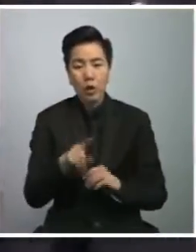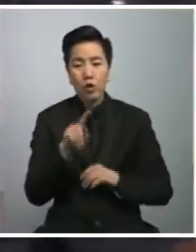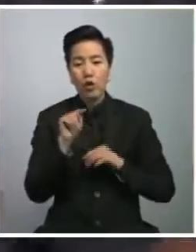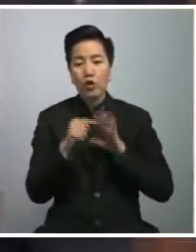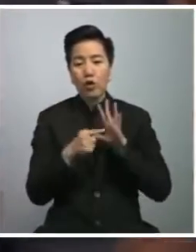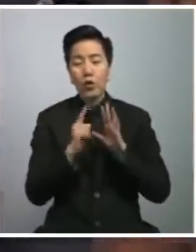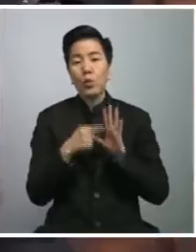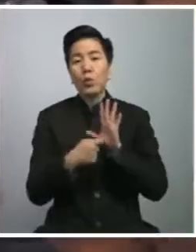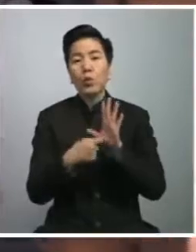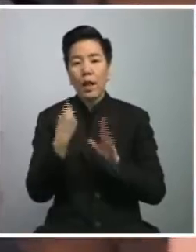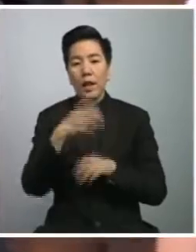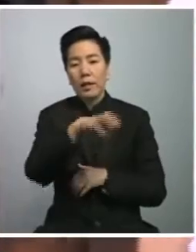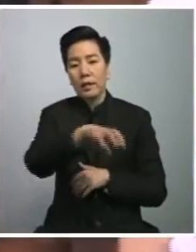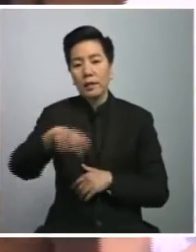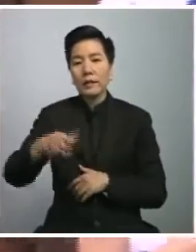องค์กรอื่น